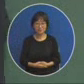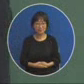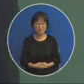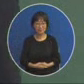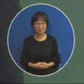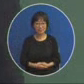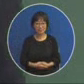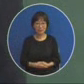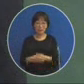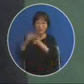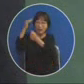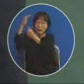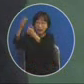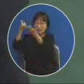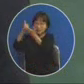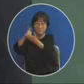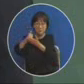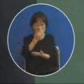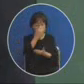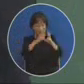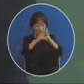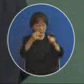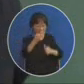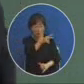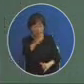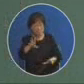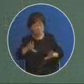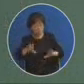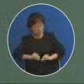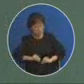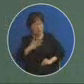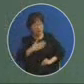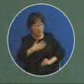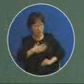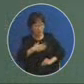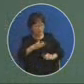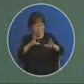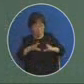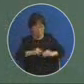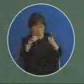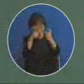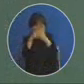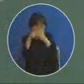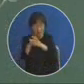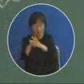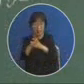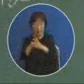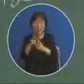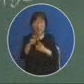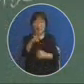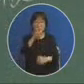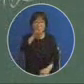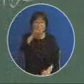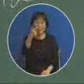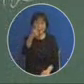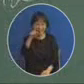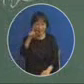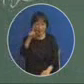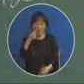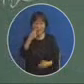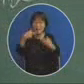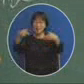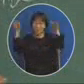배고픈 걸 아시고 만나와 메추라기를 주셨다. God knew the Israelites were hungry and He gave them manna and quail to eat. 이 말은